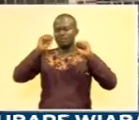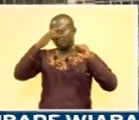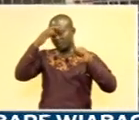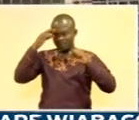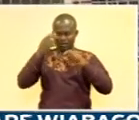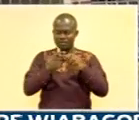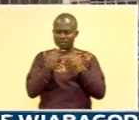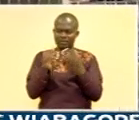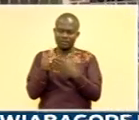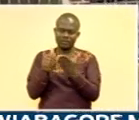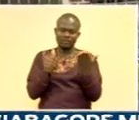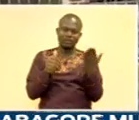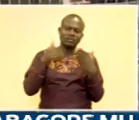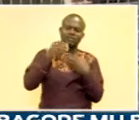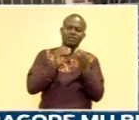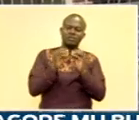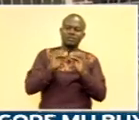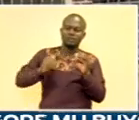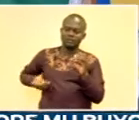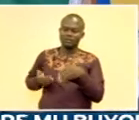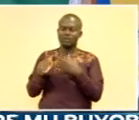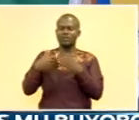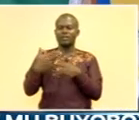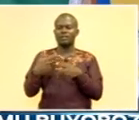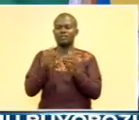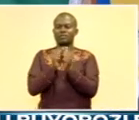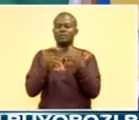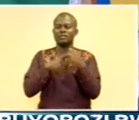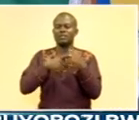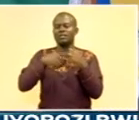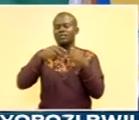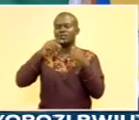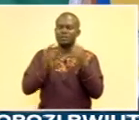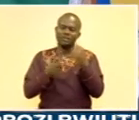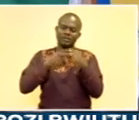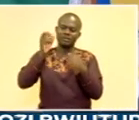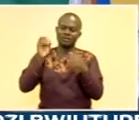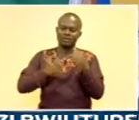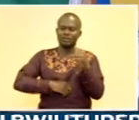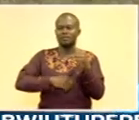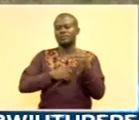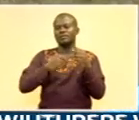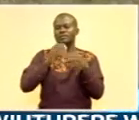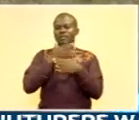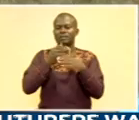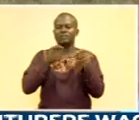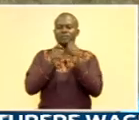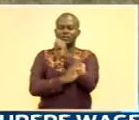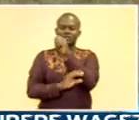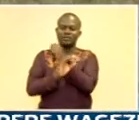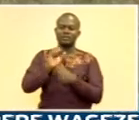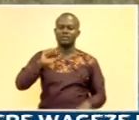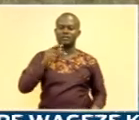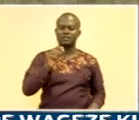mpamvu zinyuranye, icyo gihe umubare w'abagore ukaba ari 16.7%. Minisitiri w'ubutegetsi bw'igihugu Profeseri Shyaka